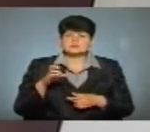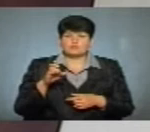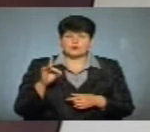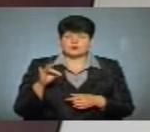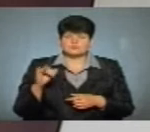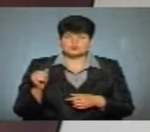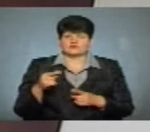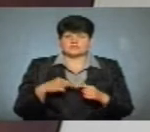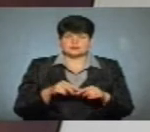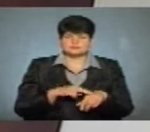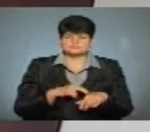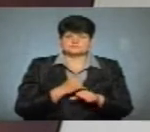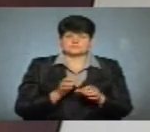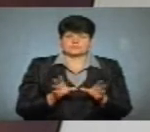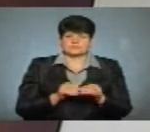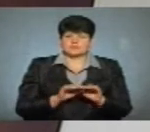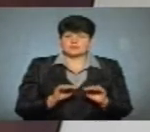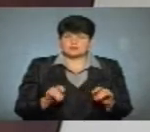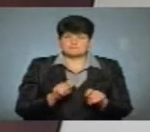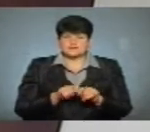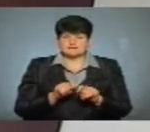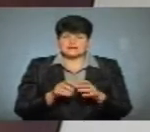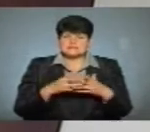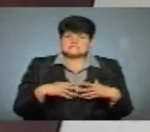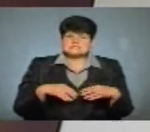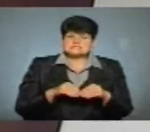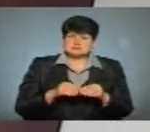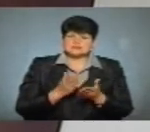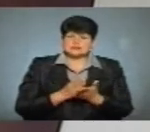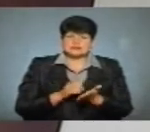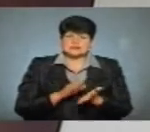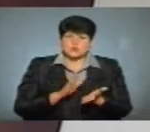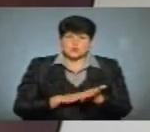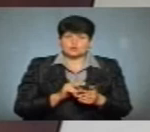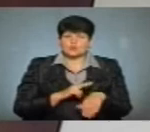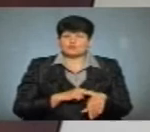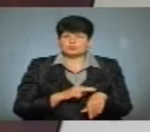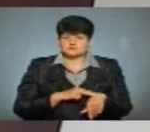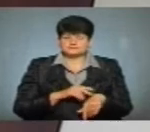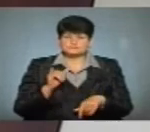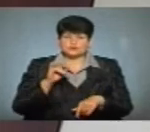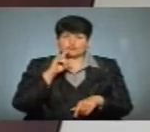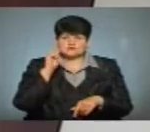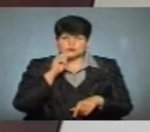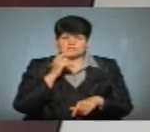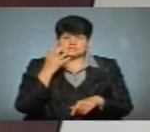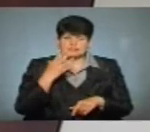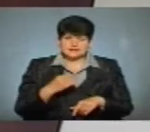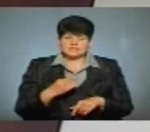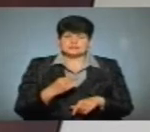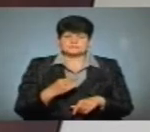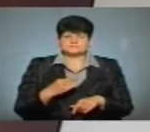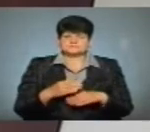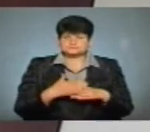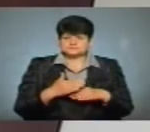відділення поліції. Працює з дітьми та перевіряє сім'ї, які на обліку у поліції. У Всеукраїнський день працівника ювенальної